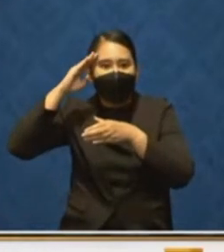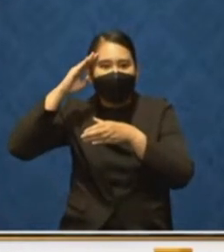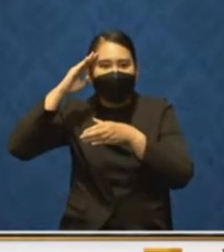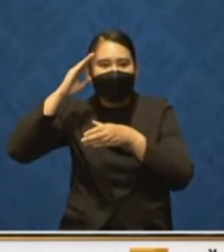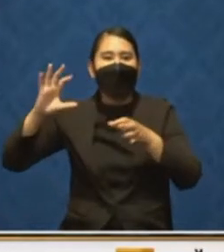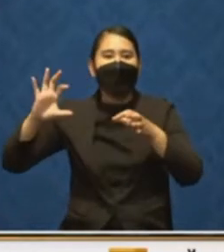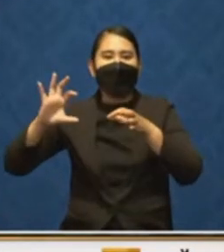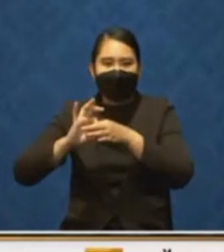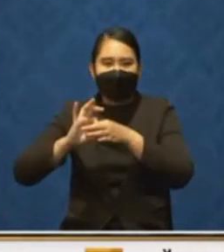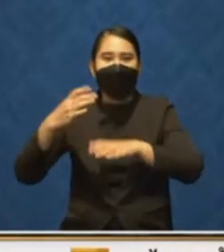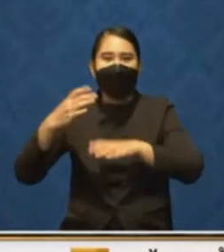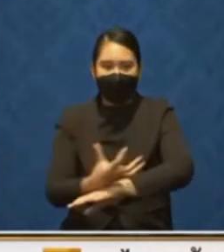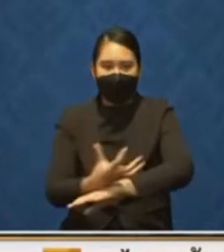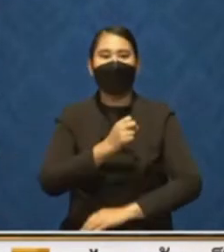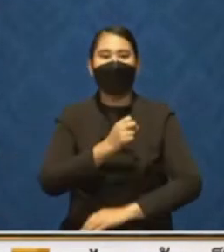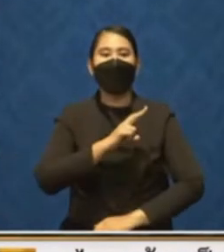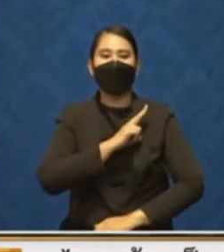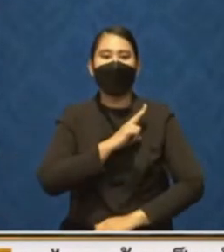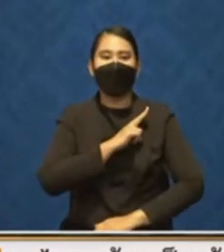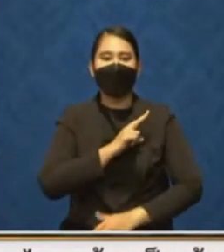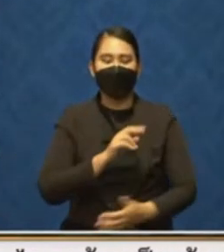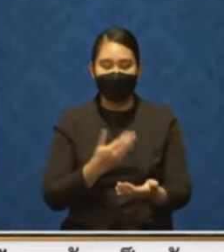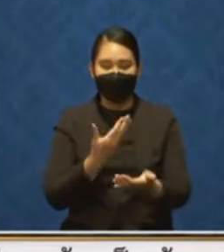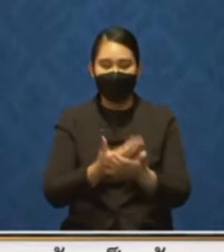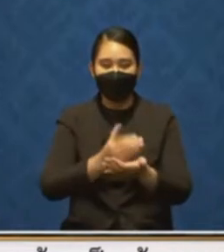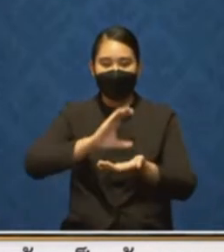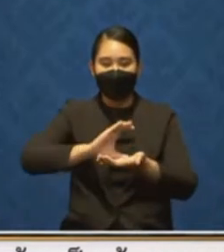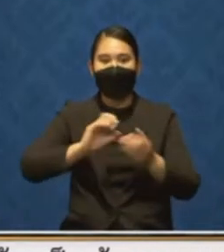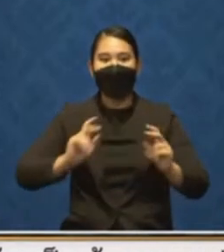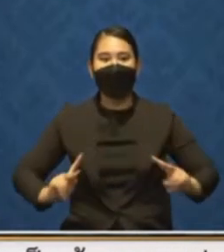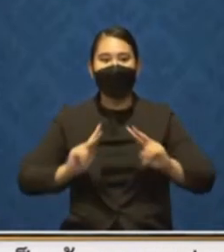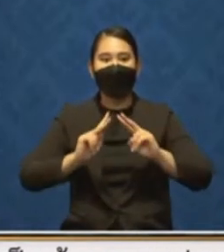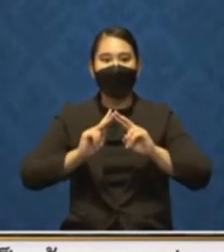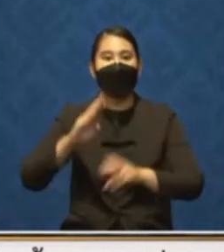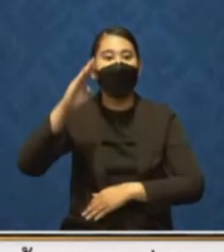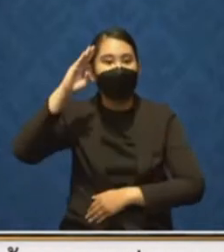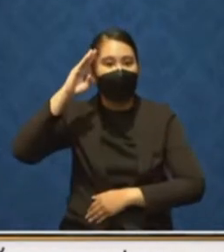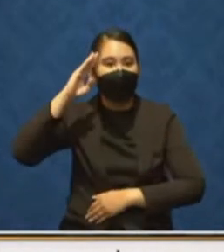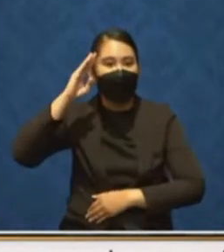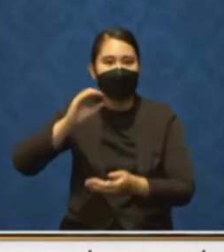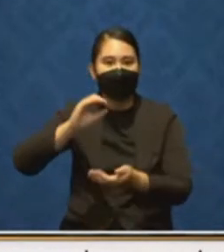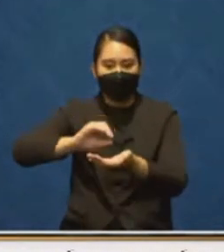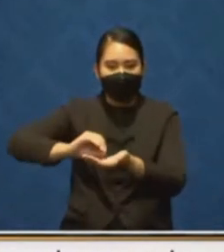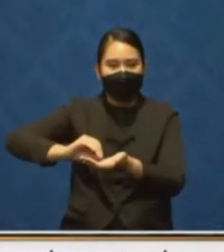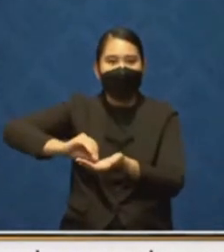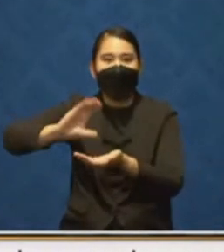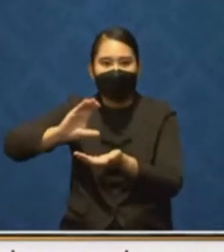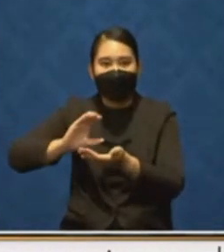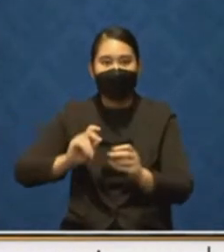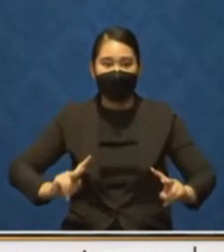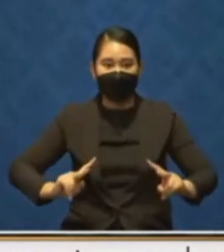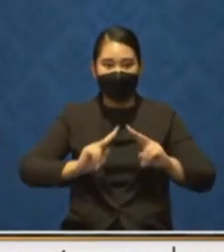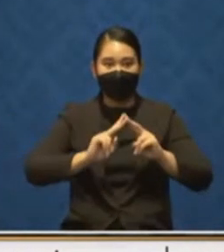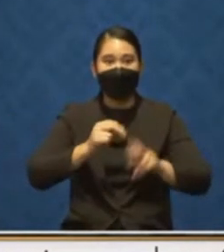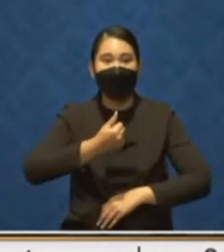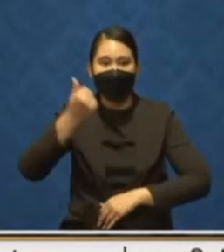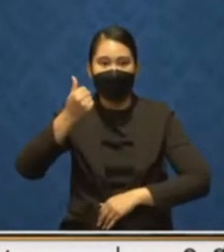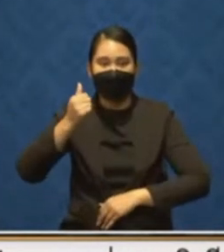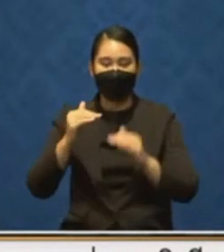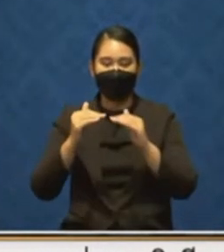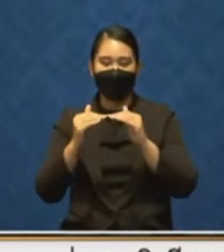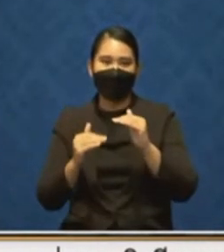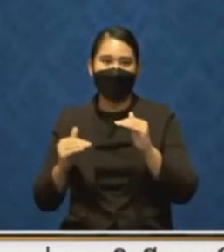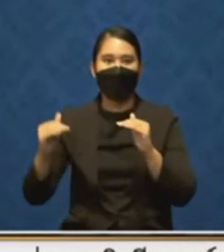นาจของตนโดยตั้งงมารกระทรวงกลาโหมสูงกว่ากระทรวงอื่นๆซึ่งมีหน้าที่ดูแล